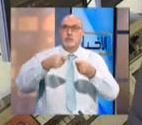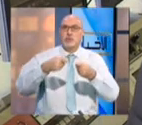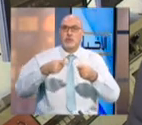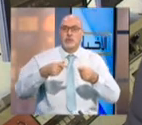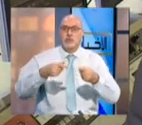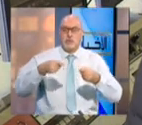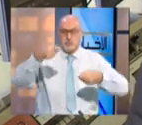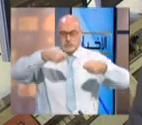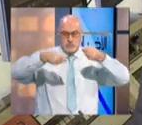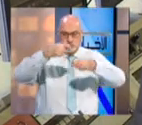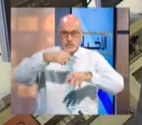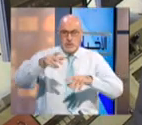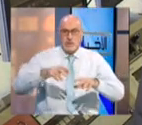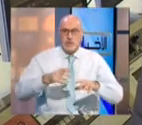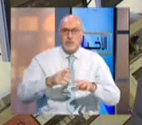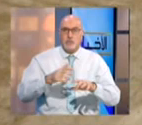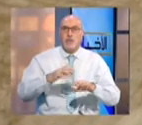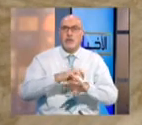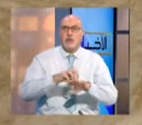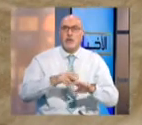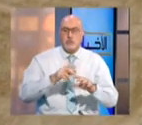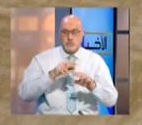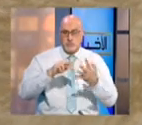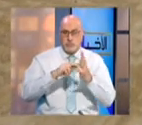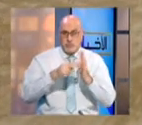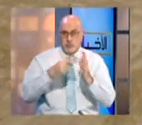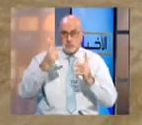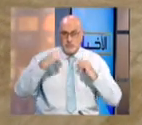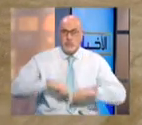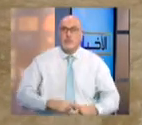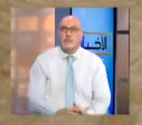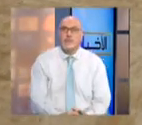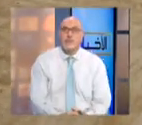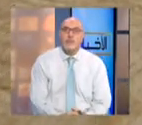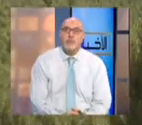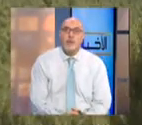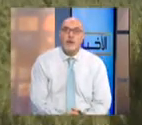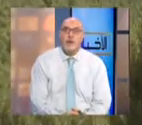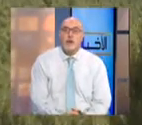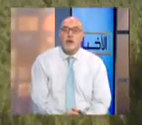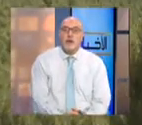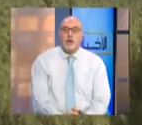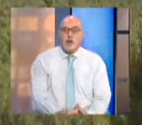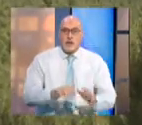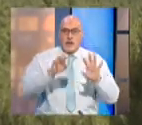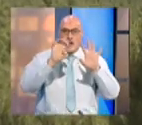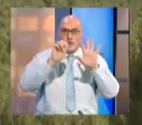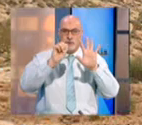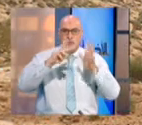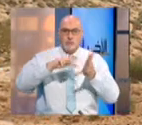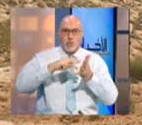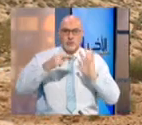موجودة في كل طبعا المنظومات. أحصت السلطات العمومية حوالي 90 مشروعا